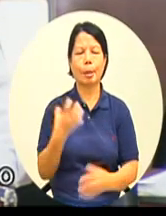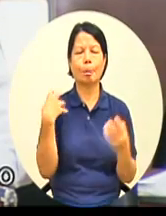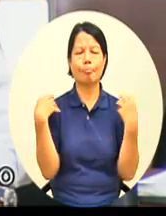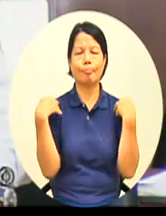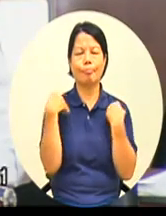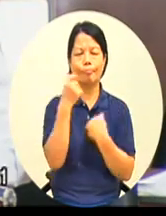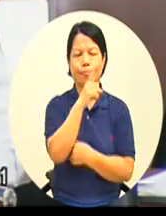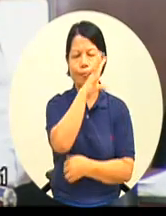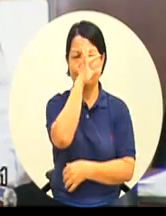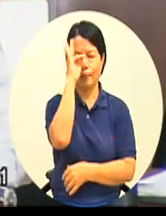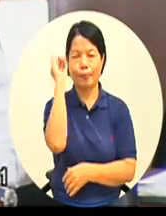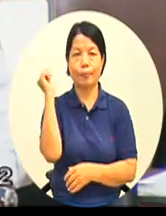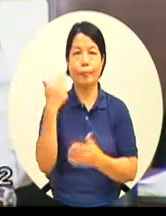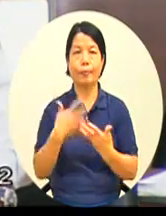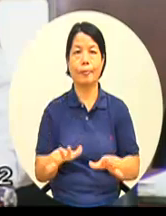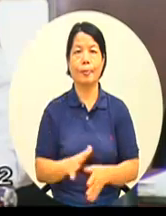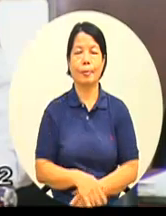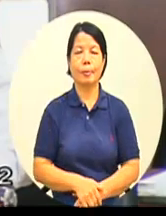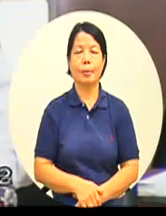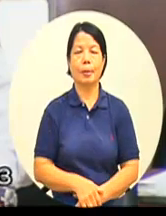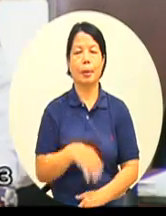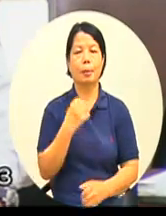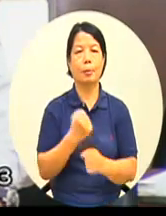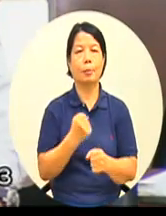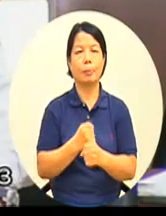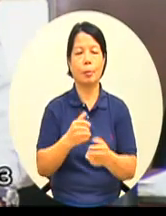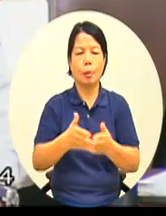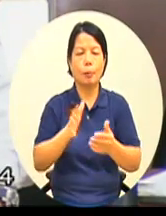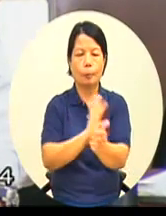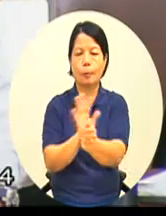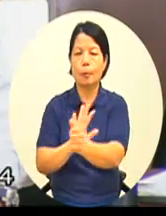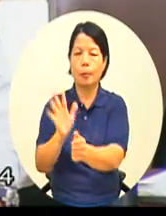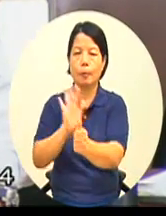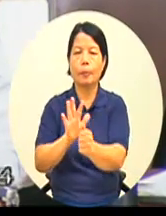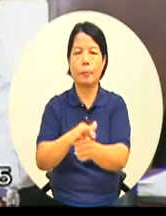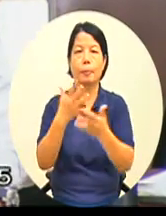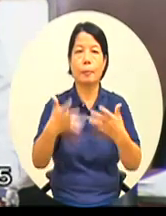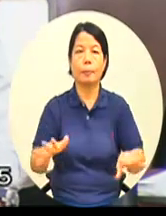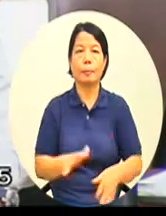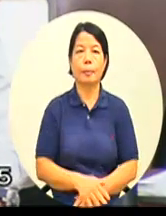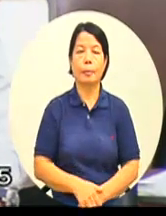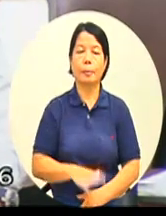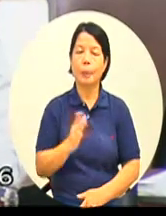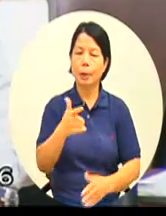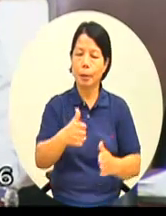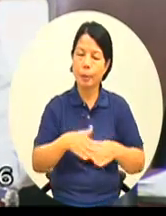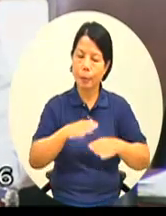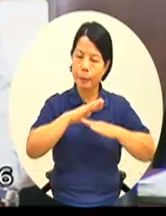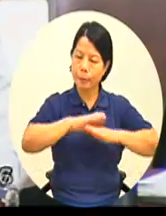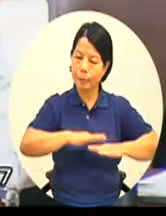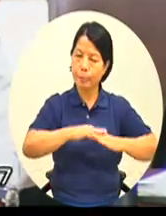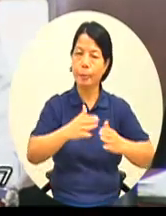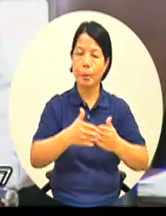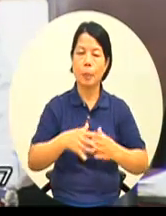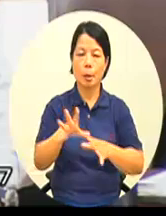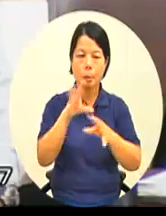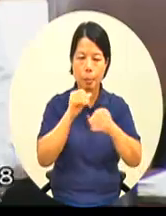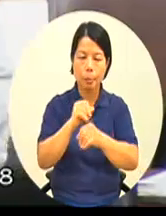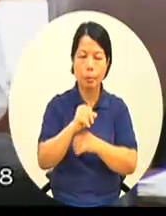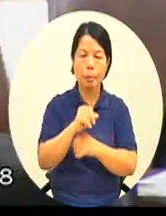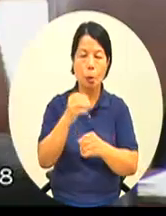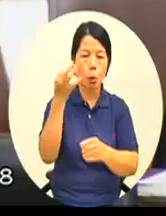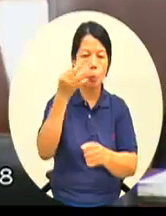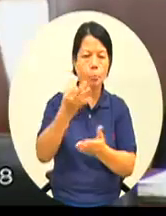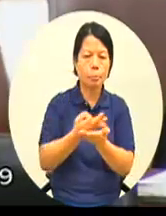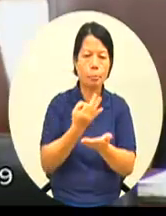真的是吼，这北料哦，要服务的人，要帮忙的人很多，可是真的是有时候要静下心来，资源毕竟有限。那如果